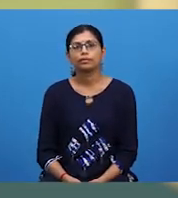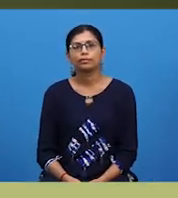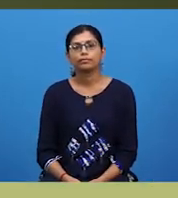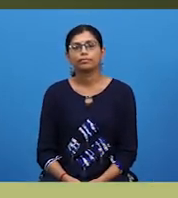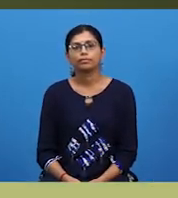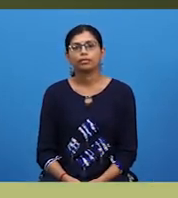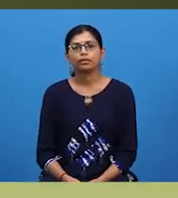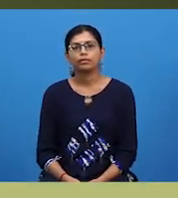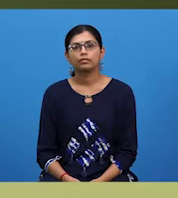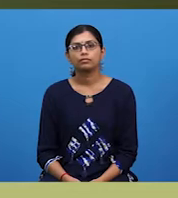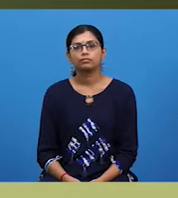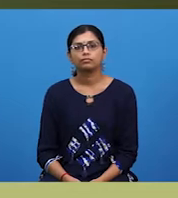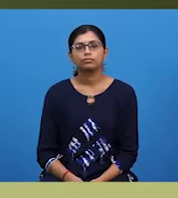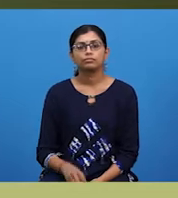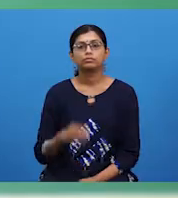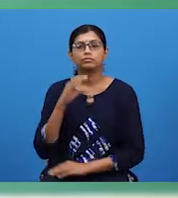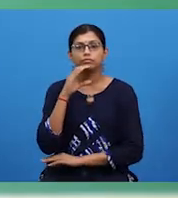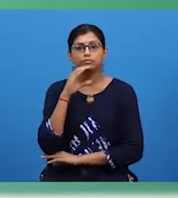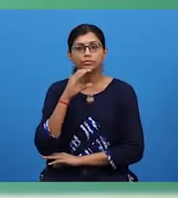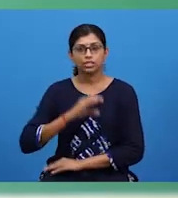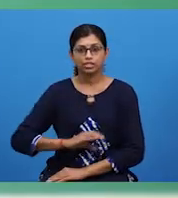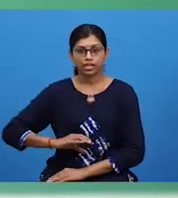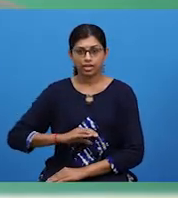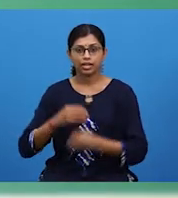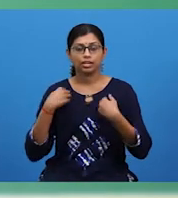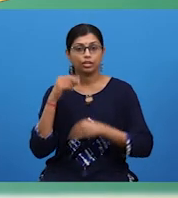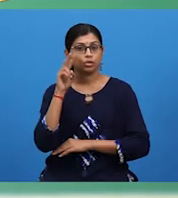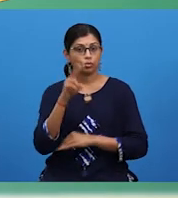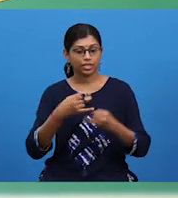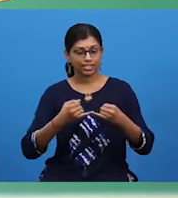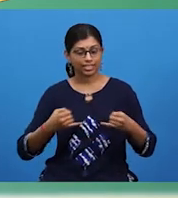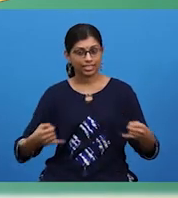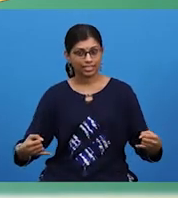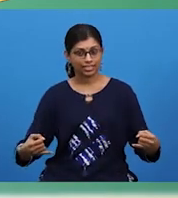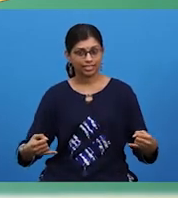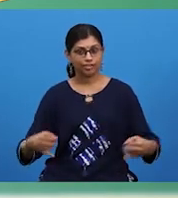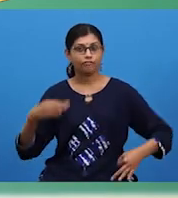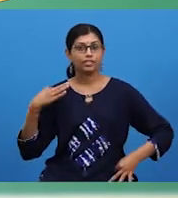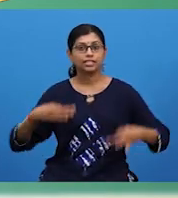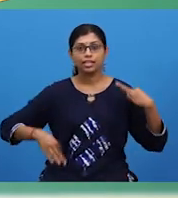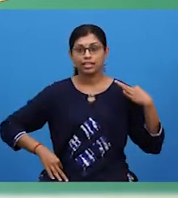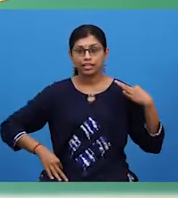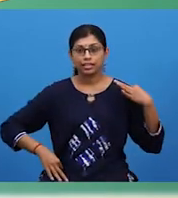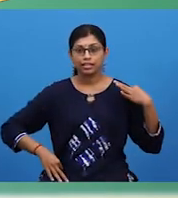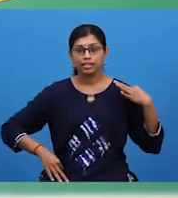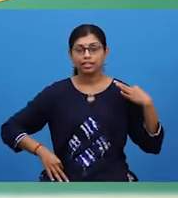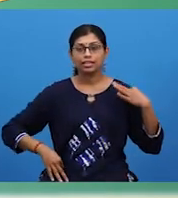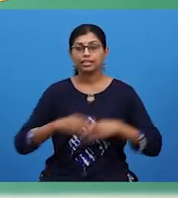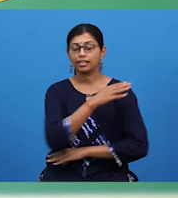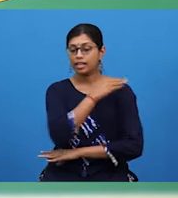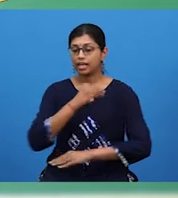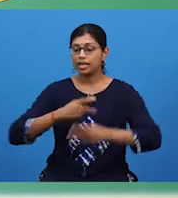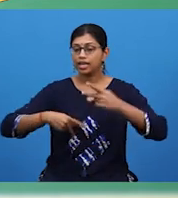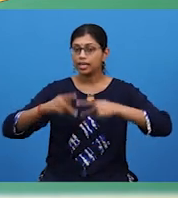Pencernaan dapat dikelaskan kepada 2 jenis, iaitu proses pencernaan fizikal dan proses pencernaan